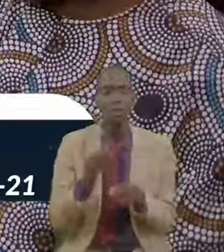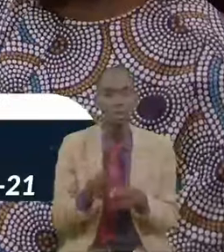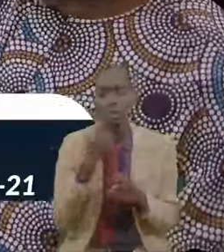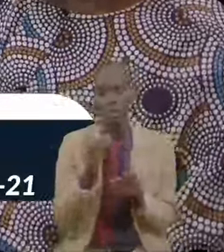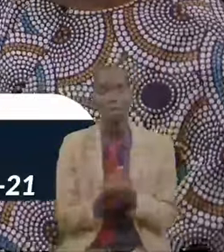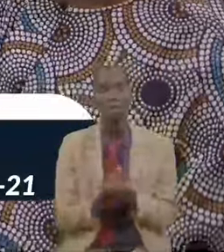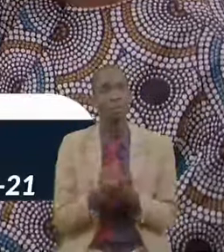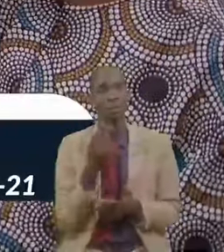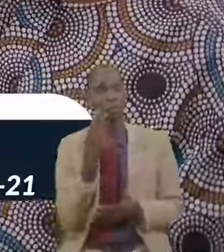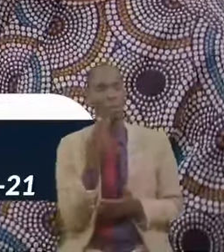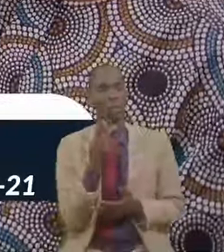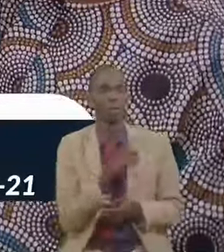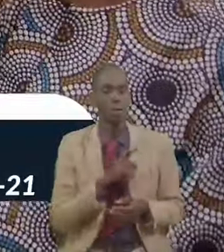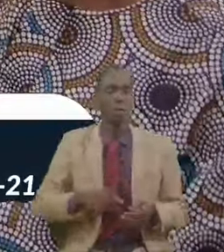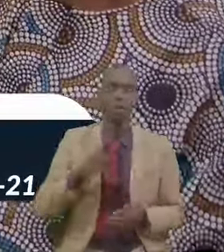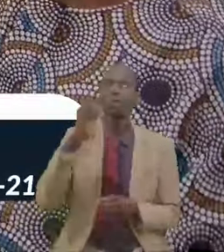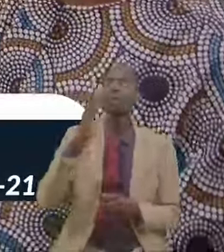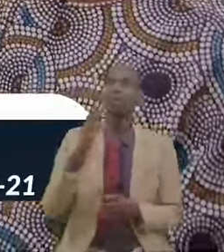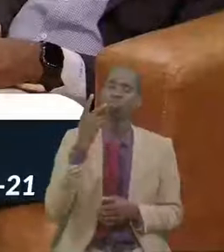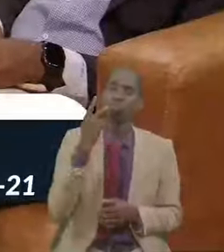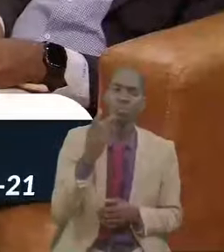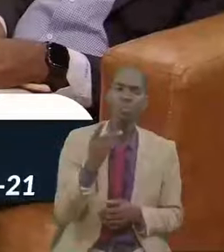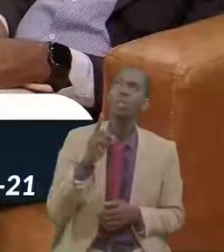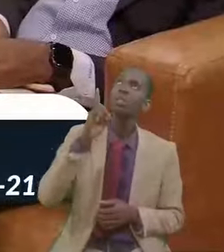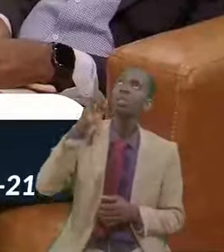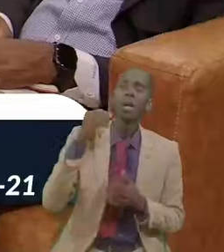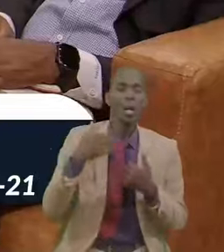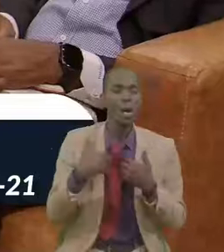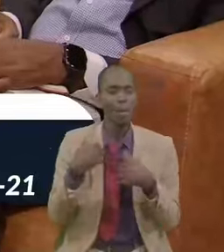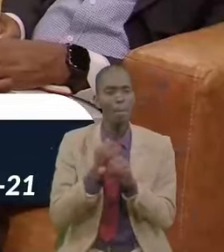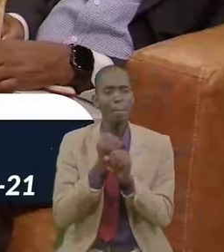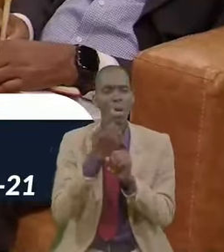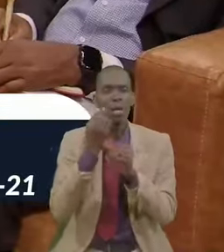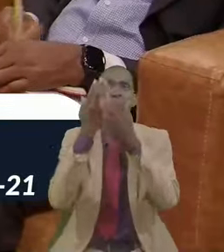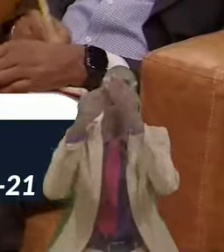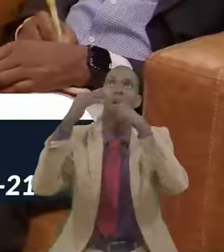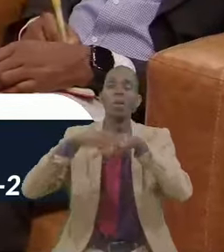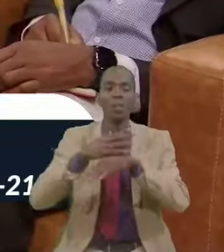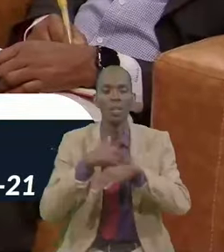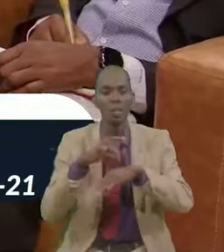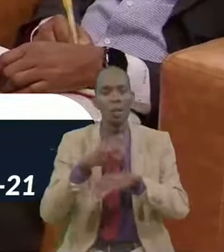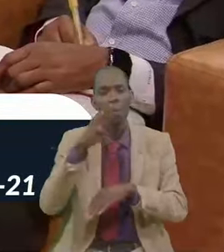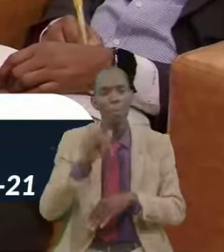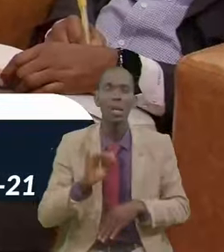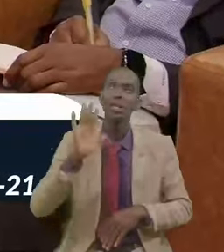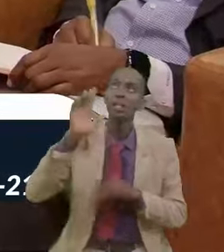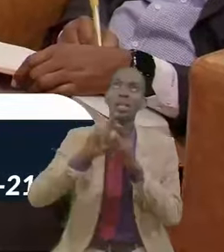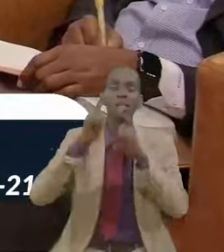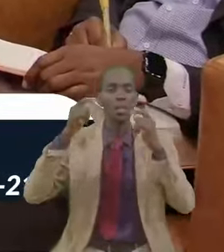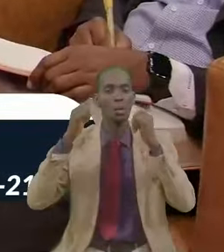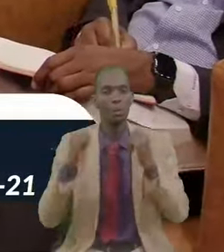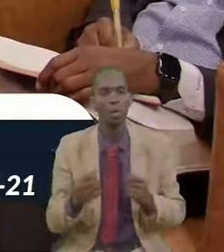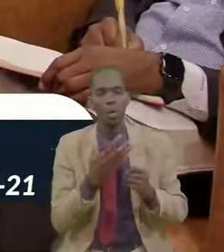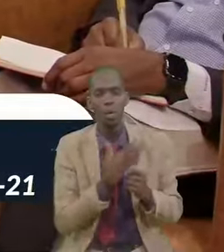Ah, et Seigneur éternel, tu as fait les cieux et la terre par ta grande puissance et par